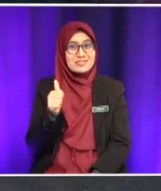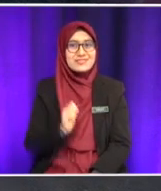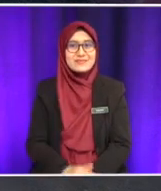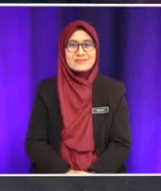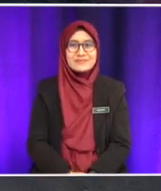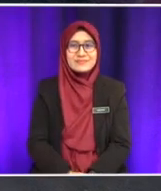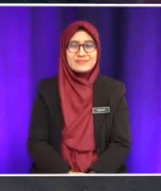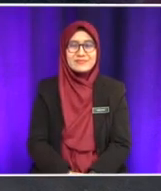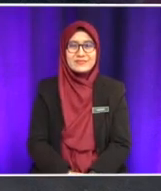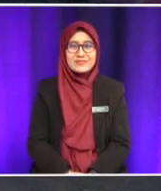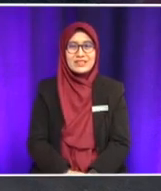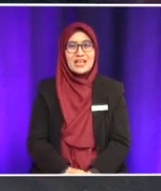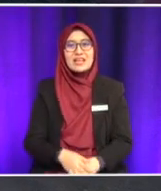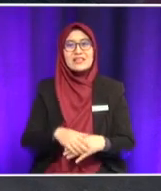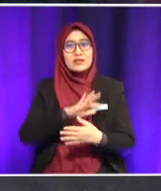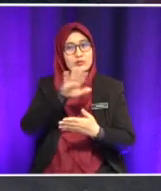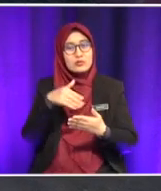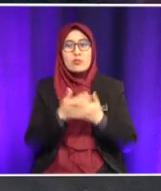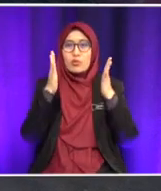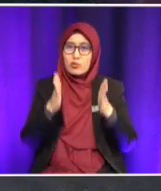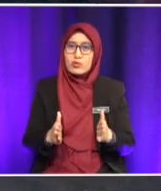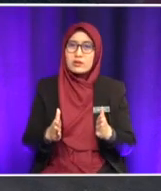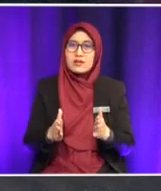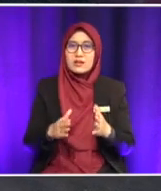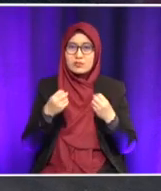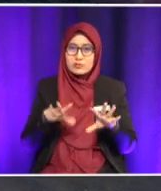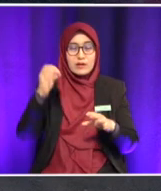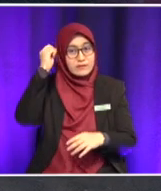definisi gangguan seksual dan juga